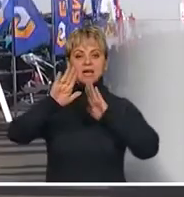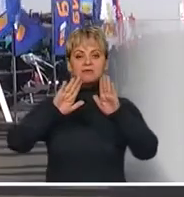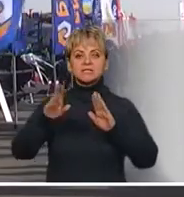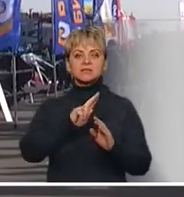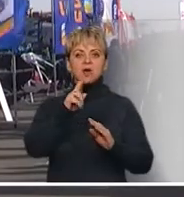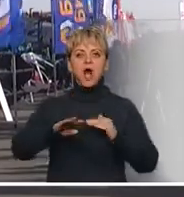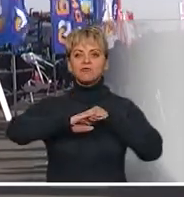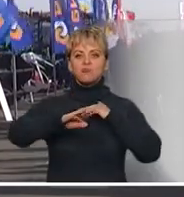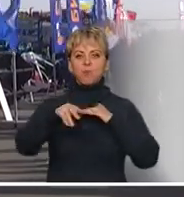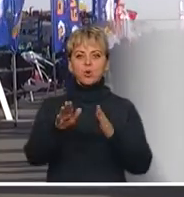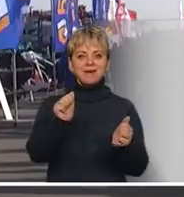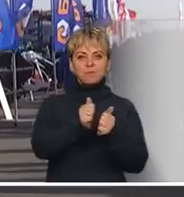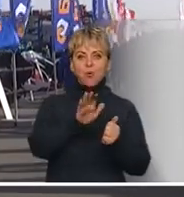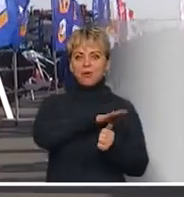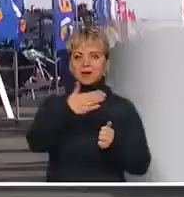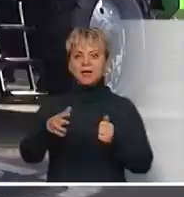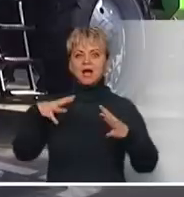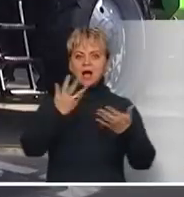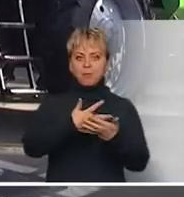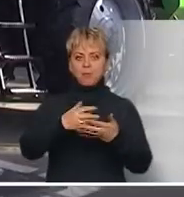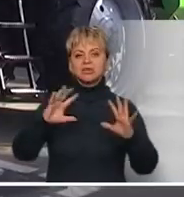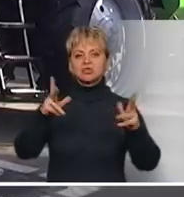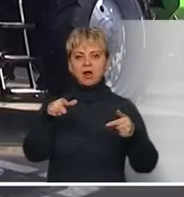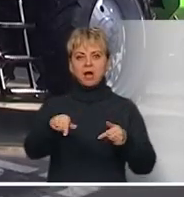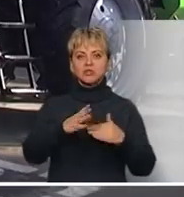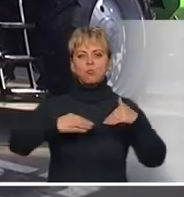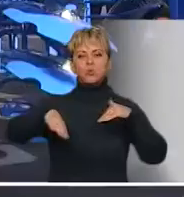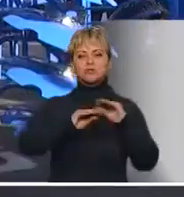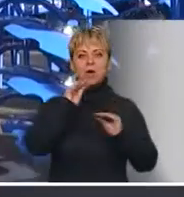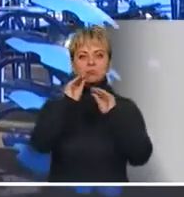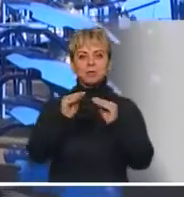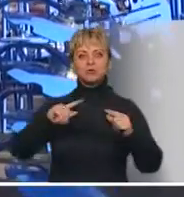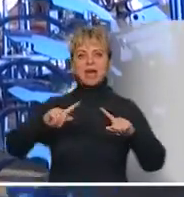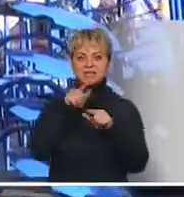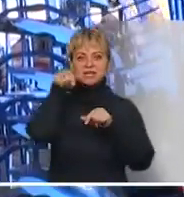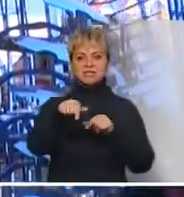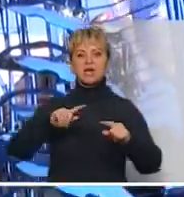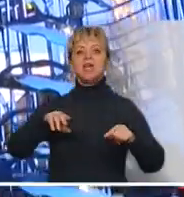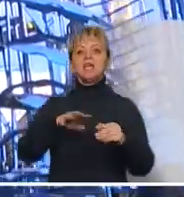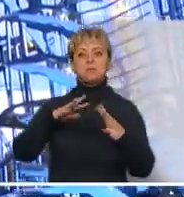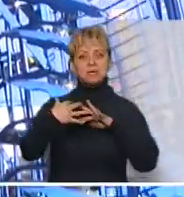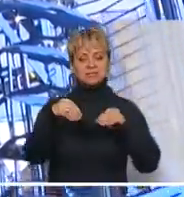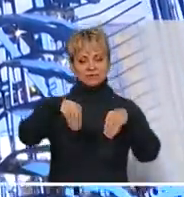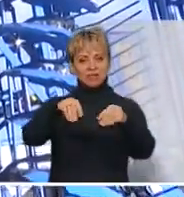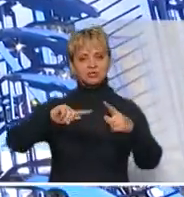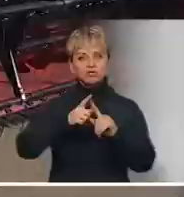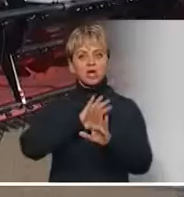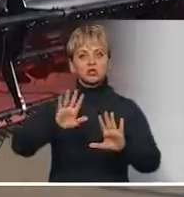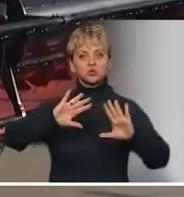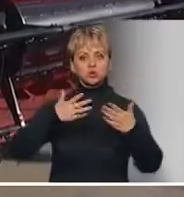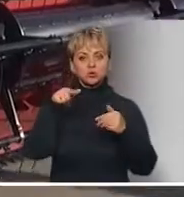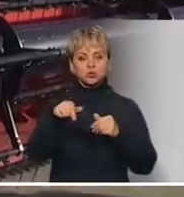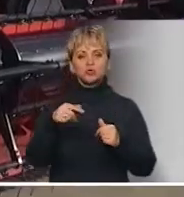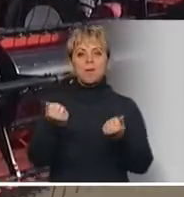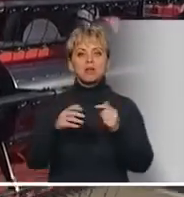На выставке «Как в поле» бок о бок комбайны, тракторы, почвообрабатывающие орудия и посевная техника. И это